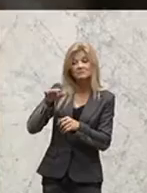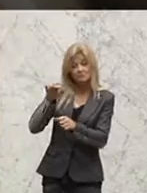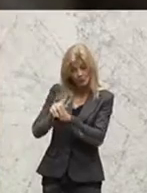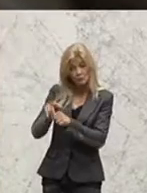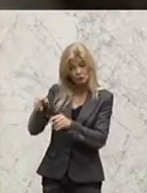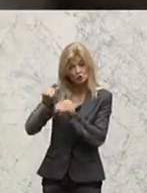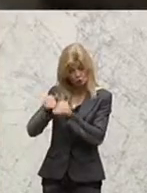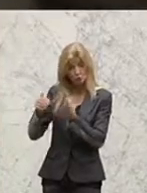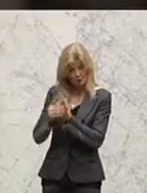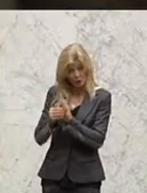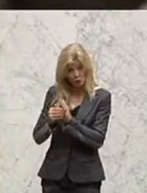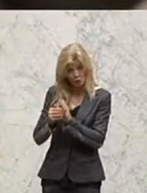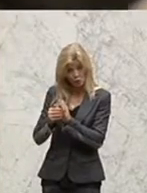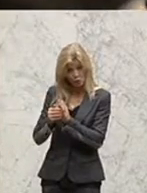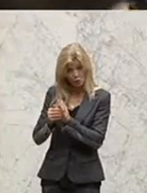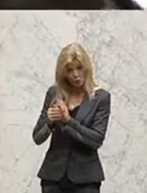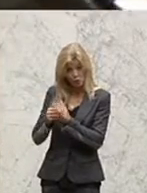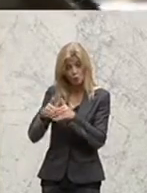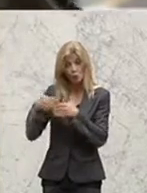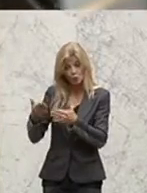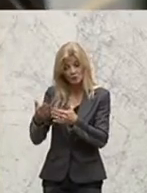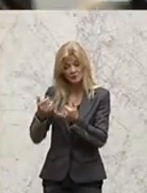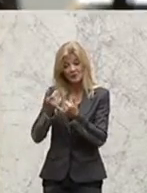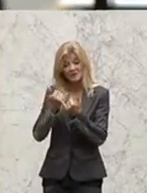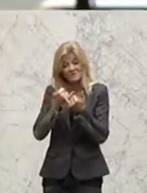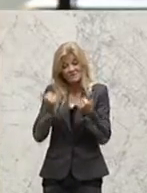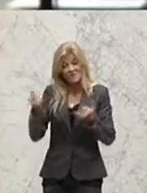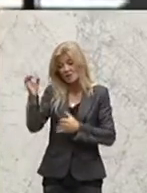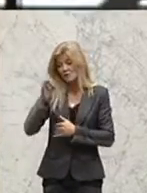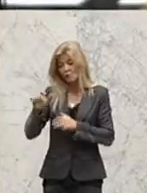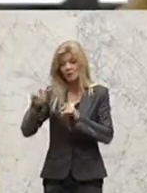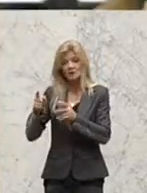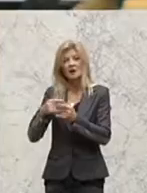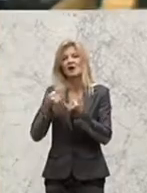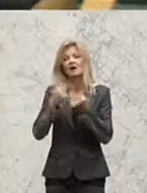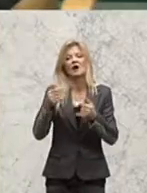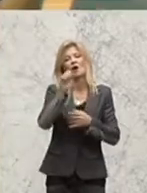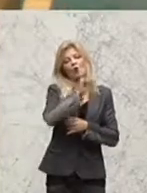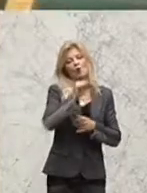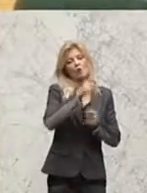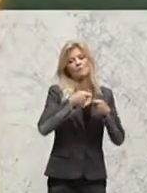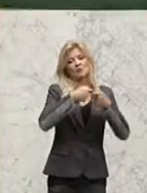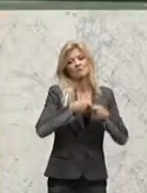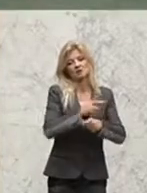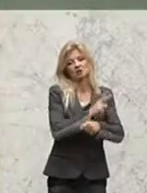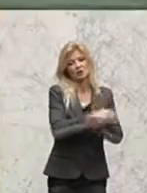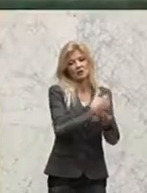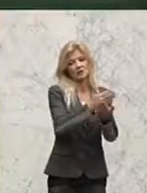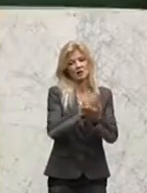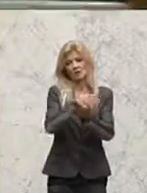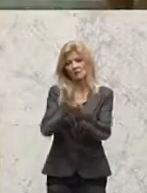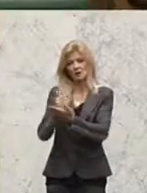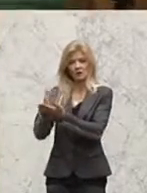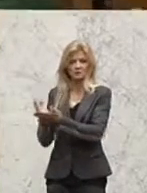die Schutzbedürftigen eben im Rahmen einer Quote auf ganz Europa, auf alle Mitgliedstaaten aufgeteilt werden und dann